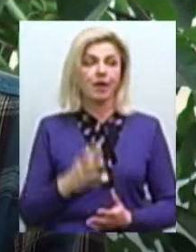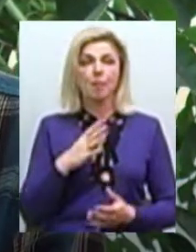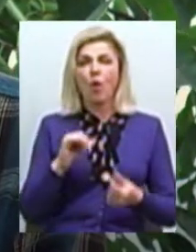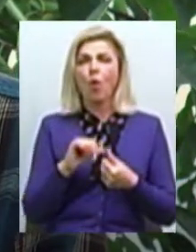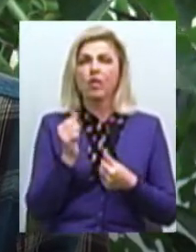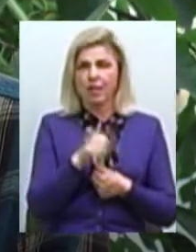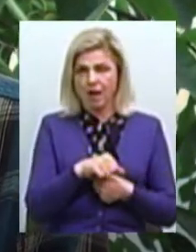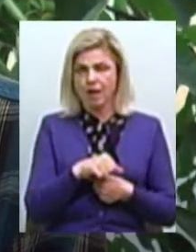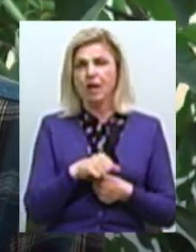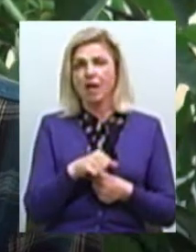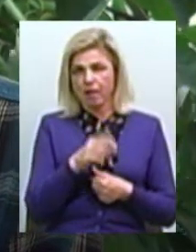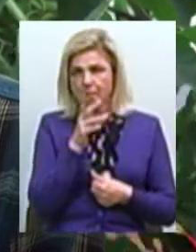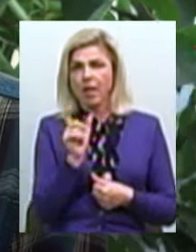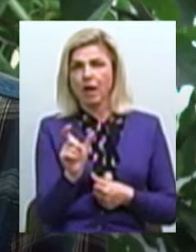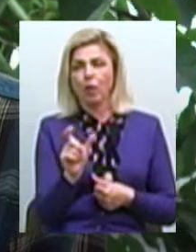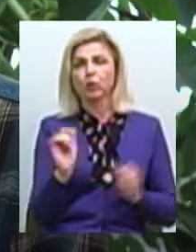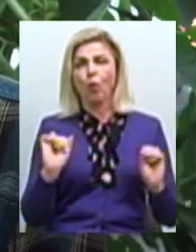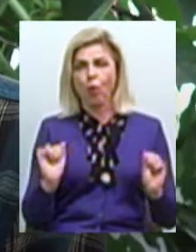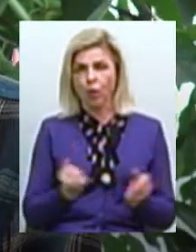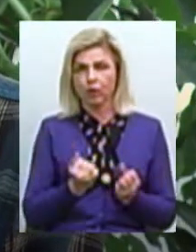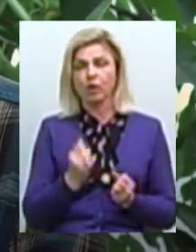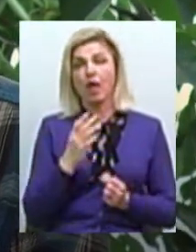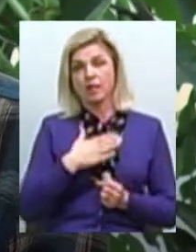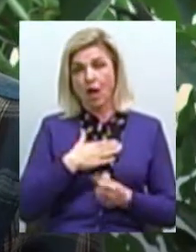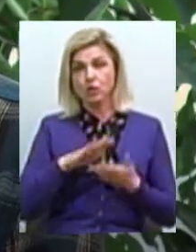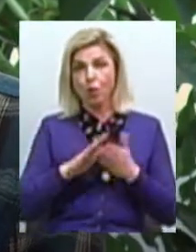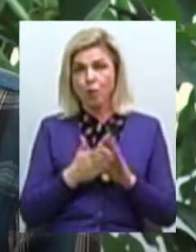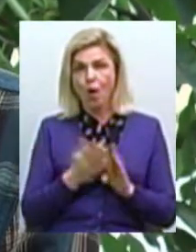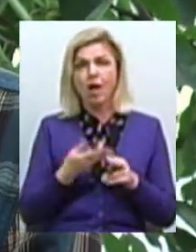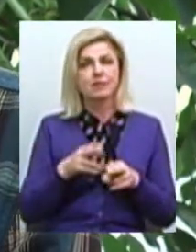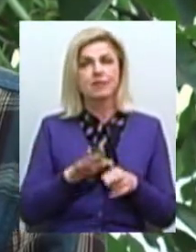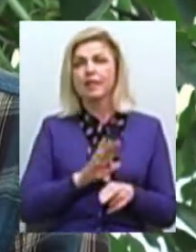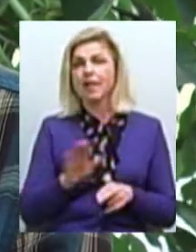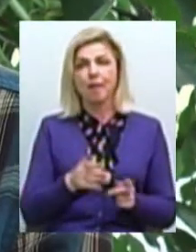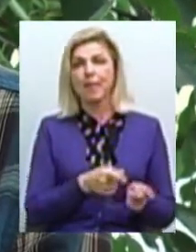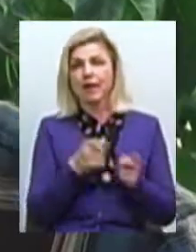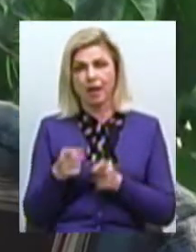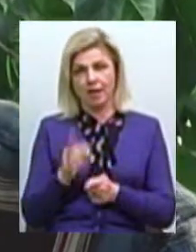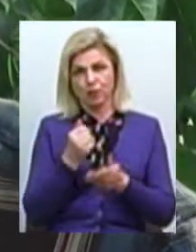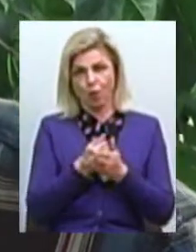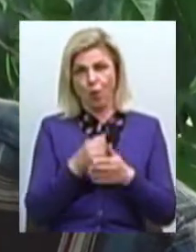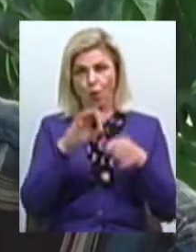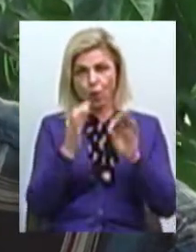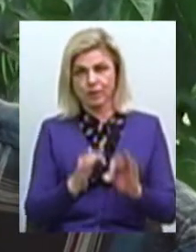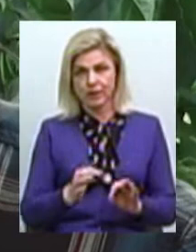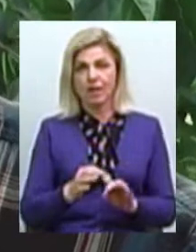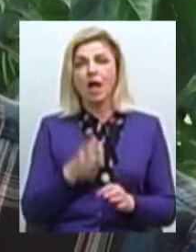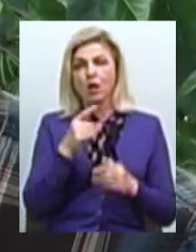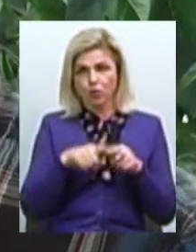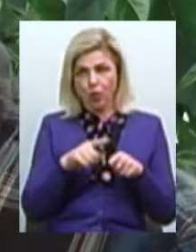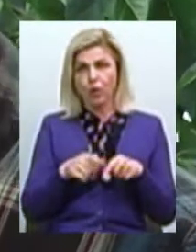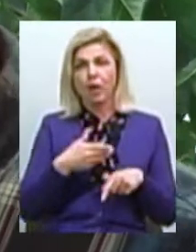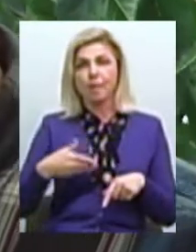холоду, але по наших умовах це ще не є перехід до осені. Найближчим часом ми очікуємо,